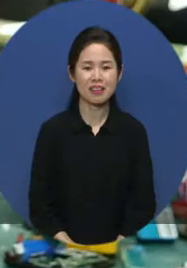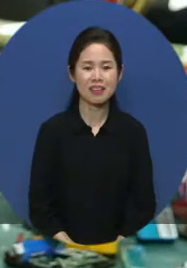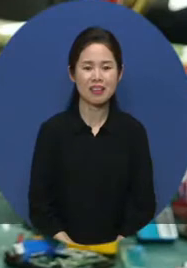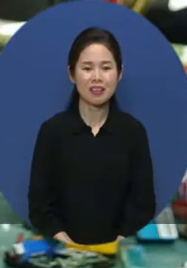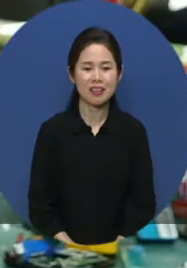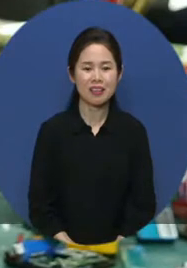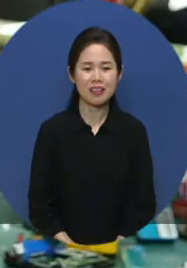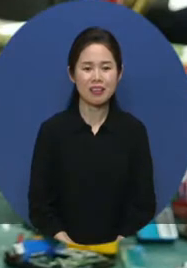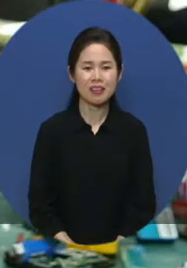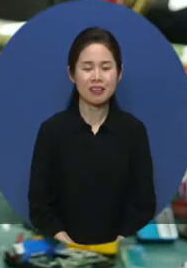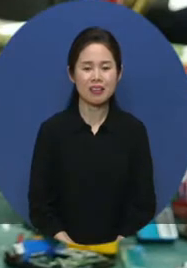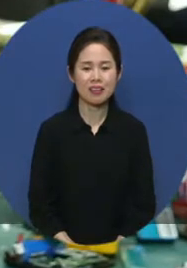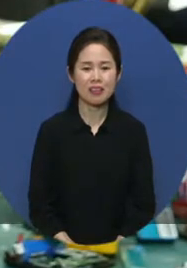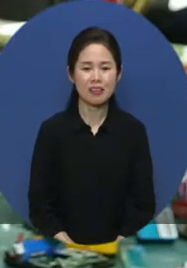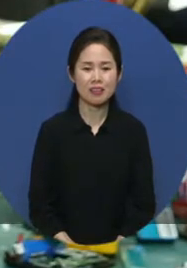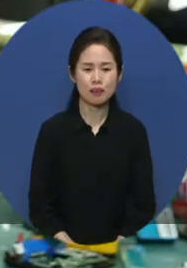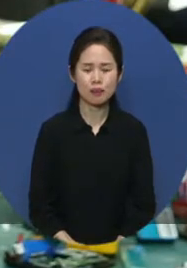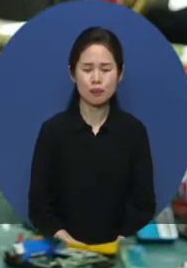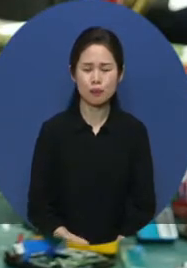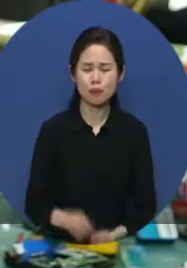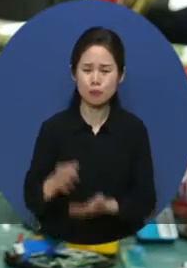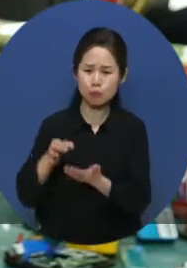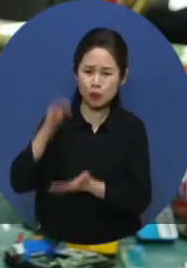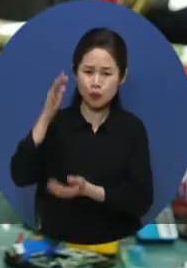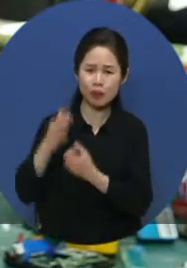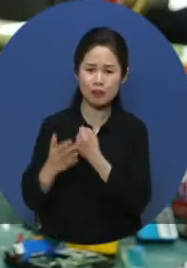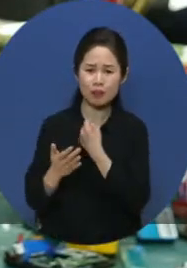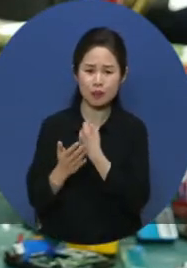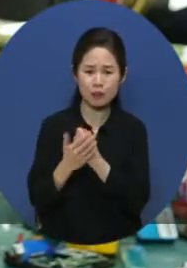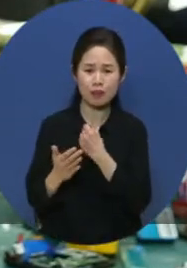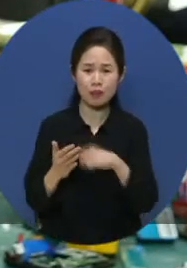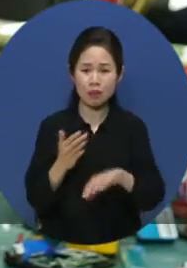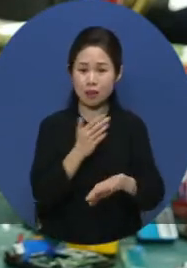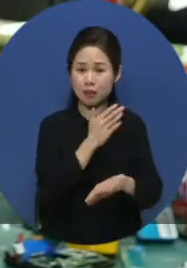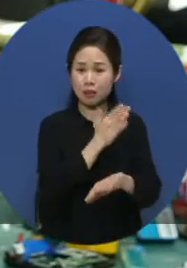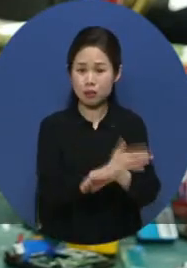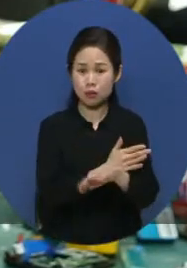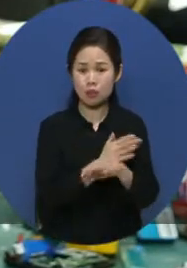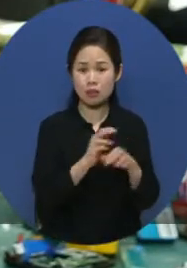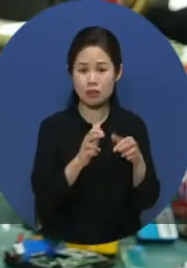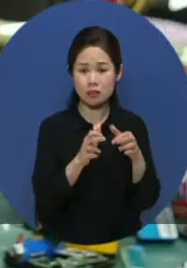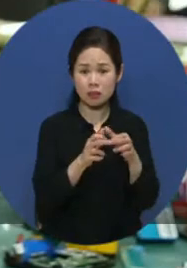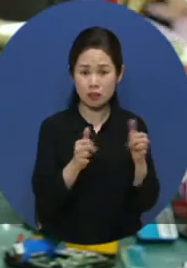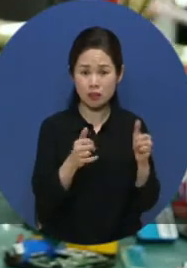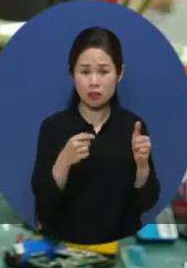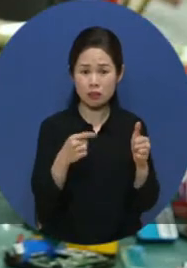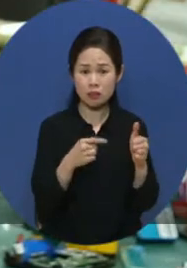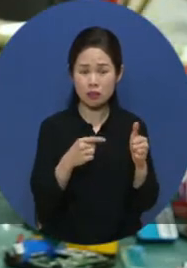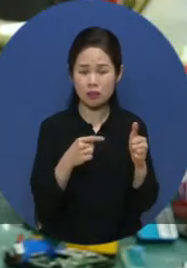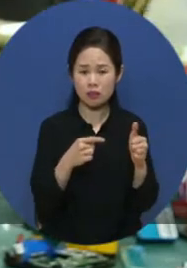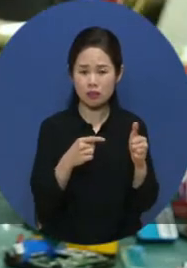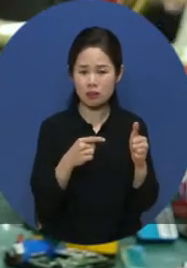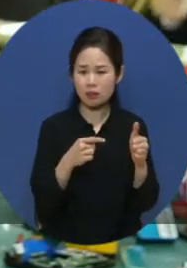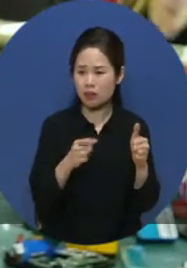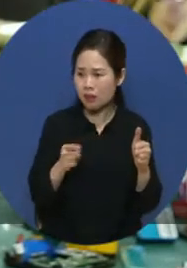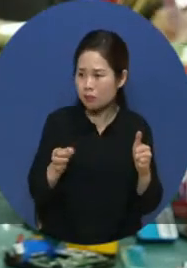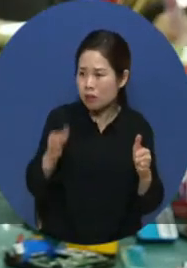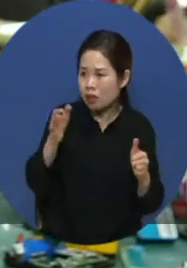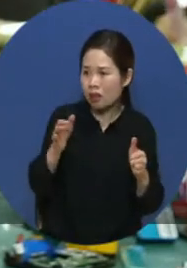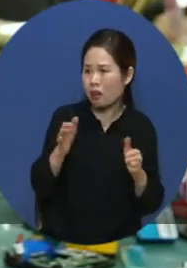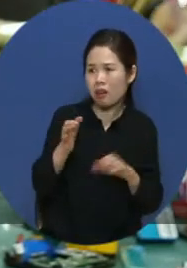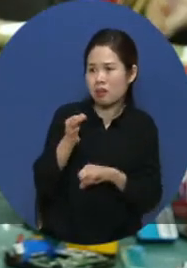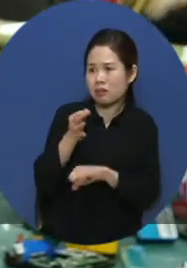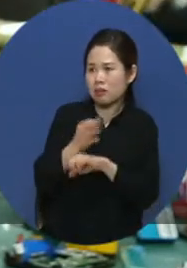있는데 그러다 보니 실제로 이제 절단 환자분들께서 사용하시기 어려운